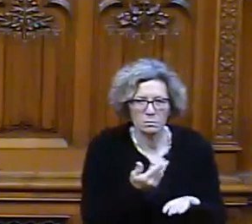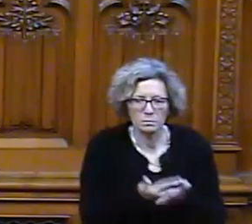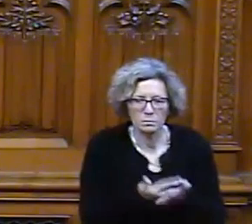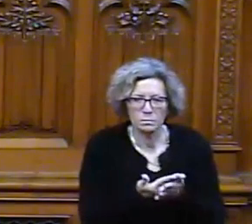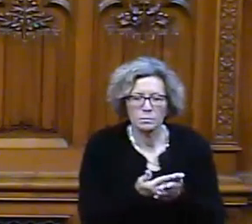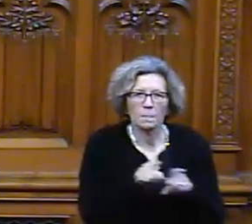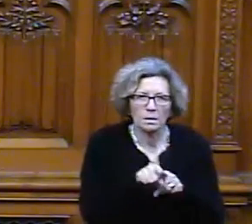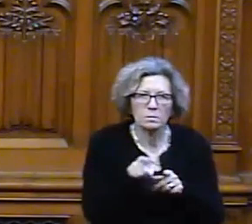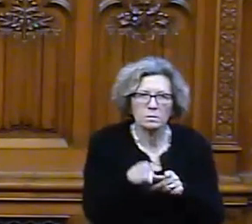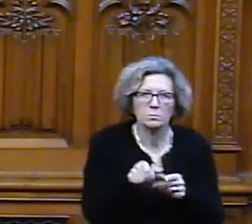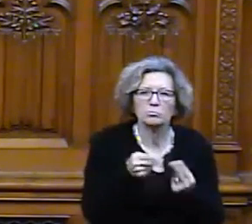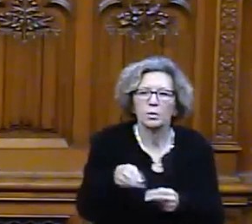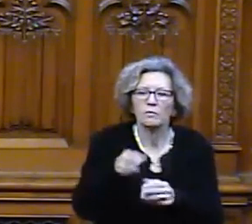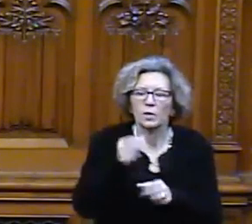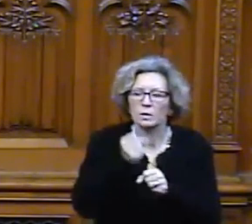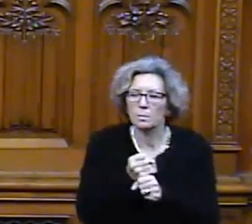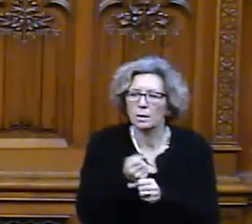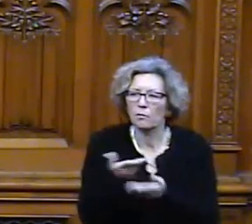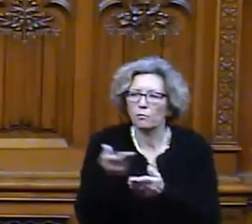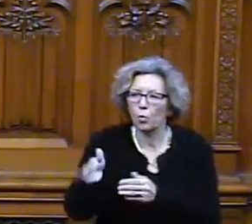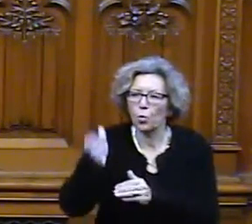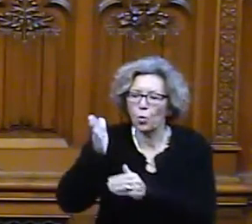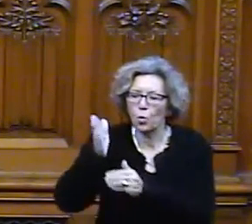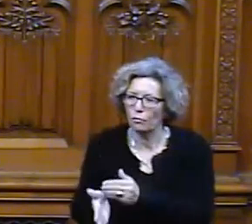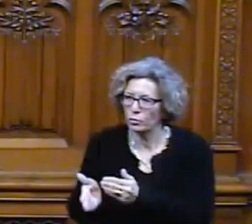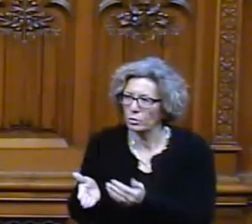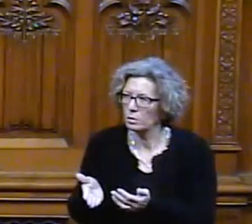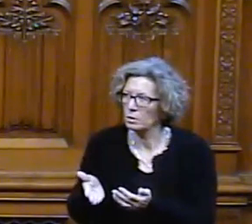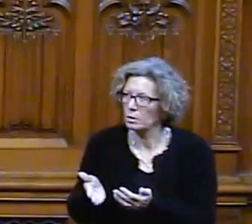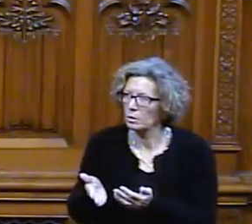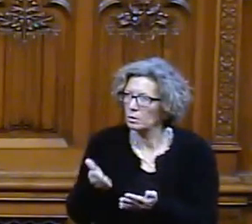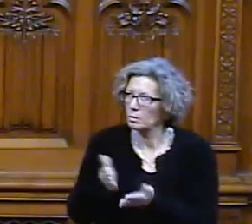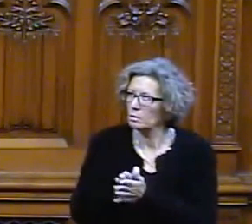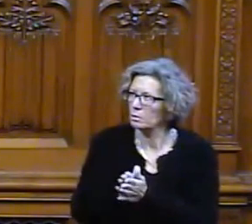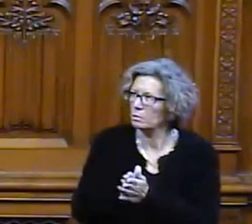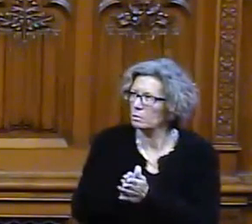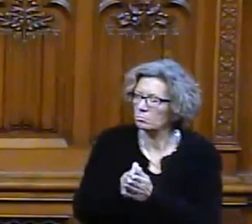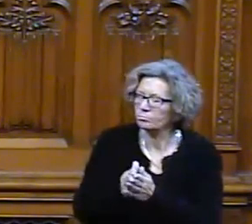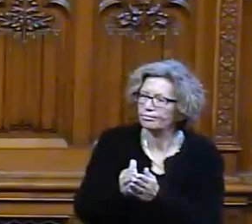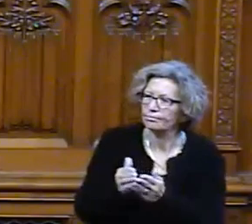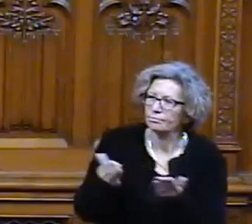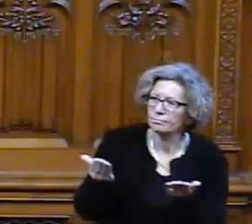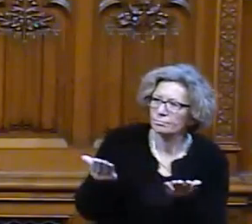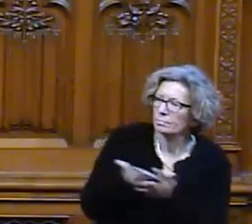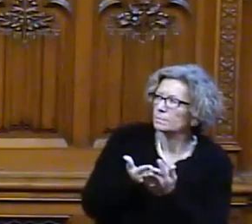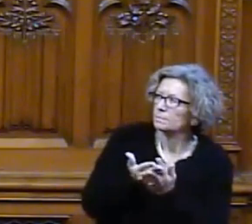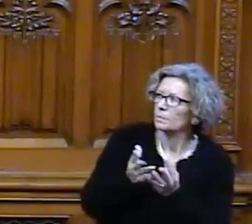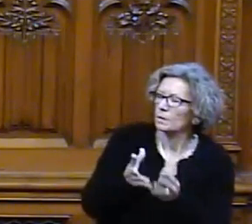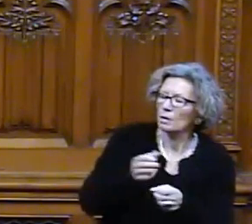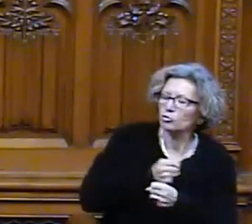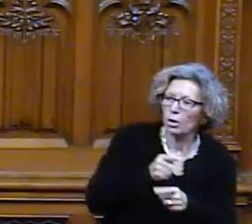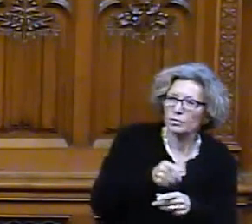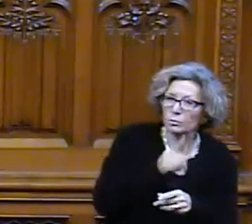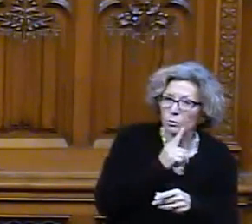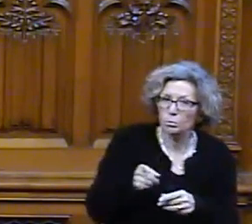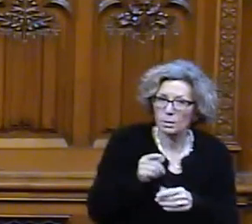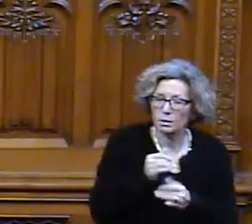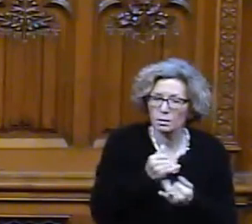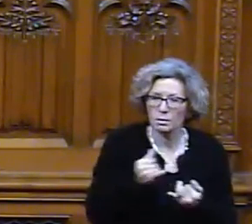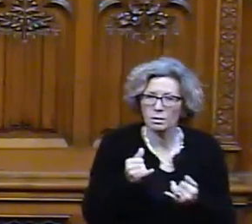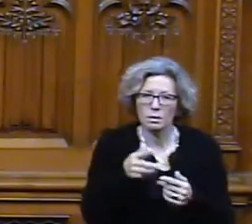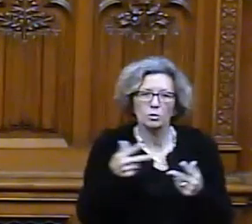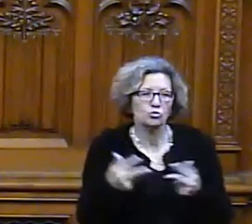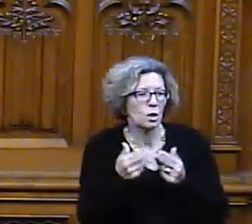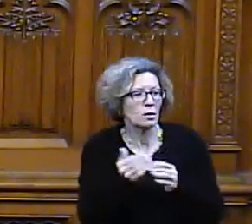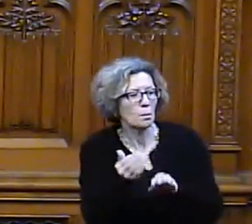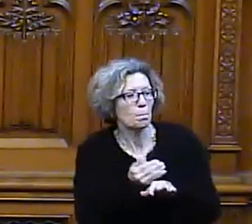genau dort weiter, wo Sie geendet haben. Disharmonie. Sie haben es diesmal sogar geschafft, über den Koalitionspakt schon zu